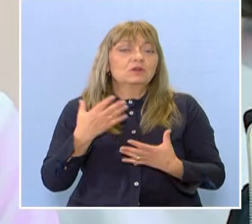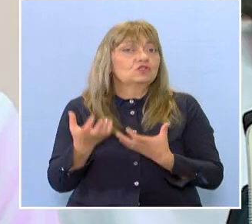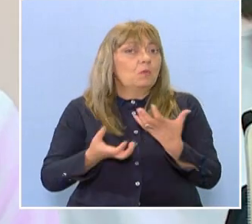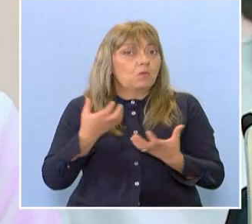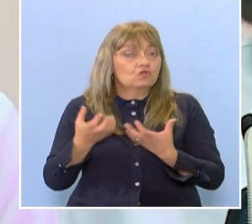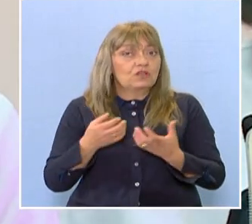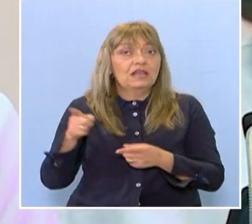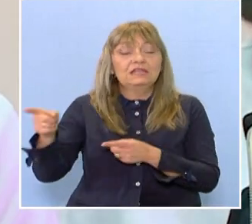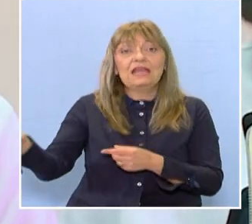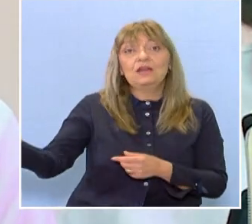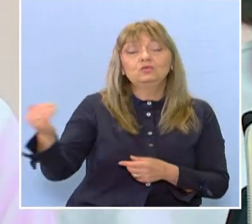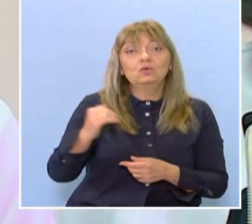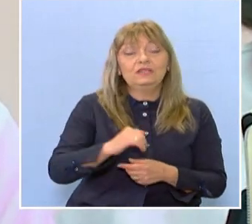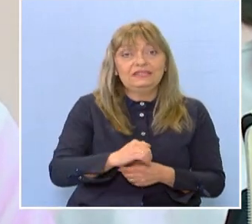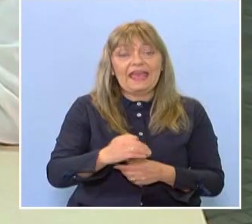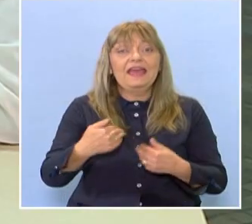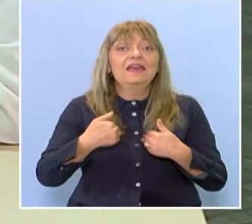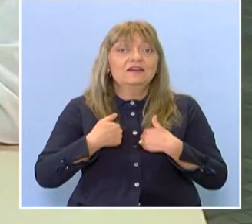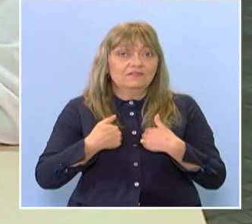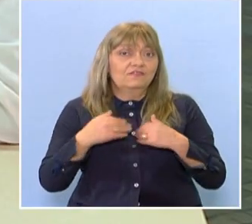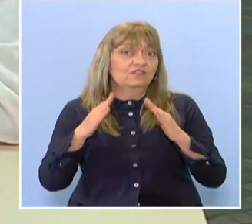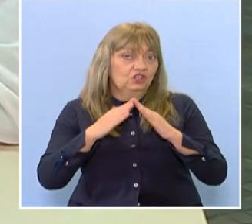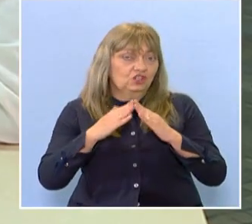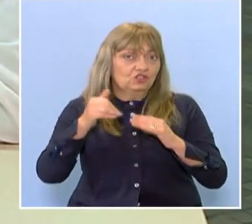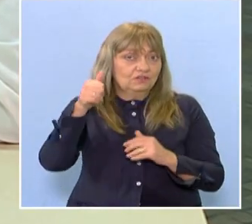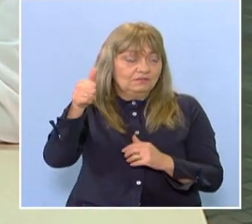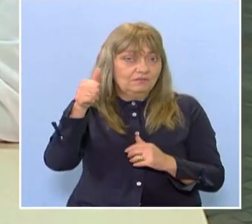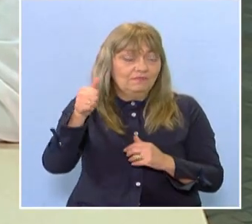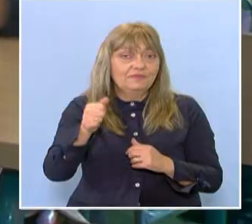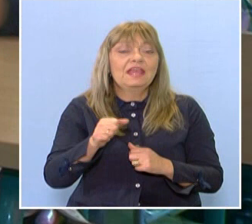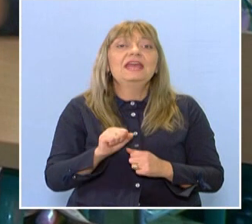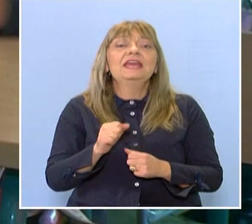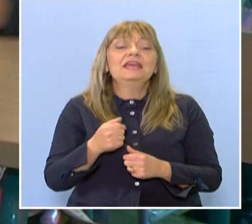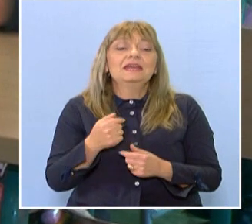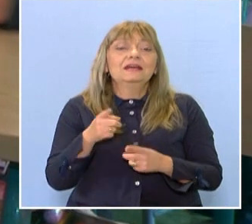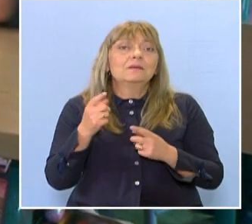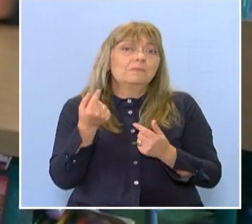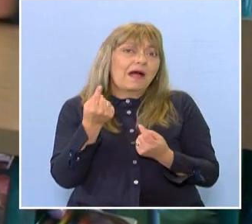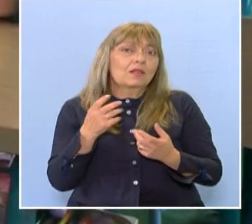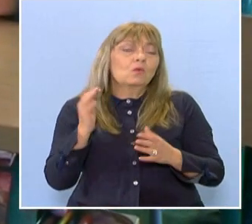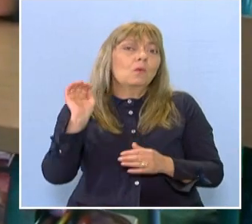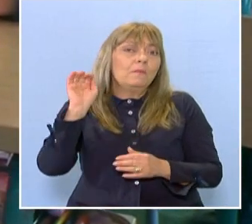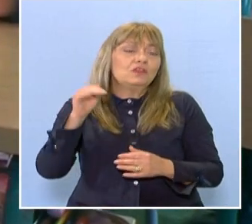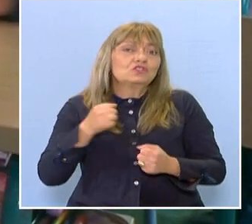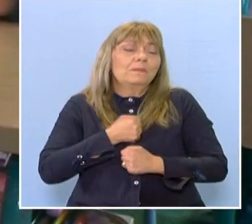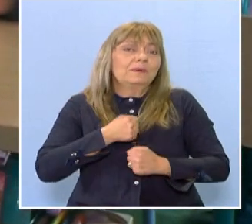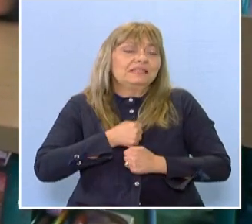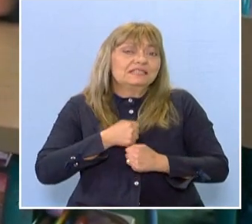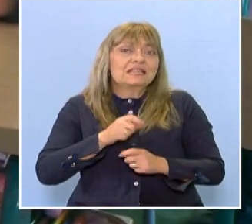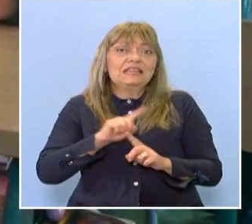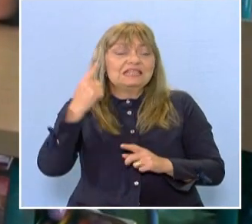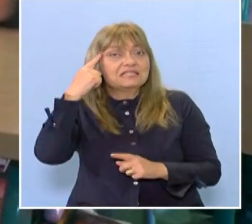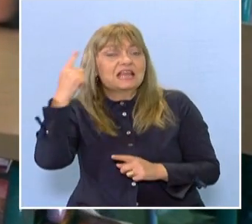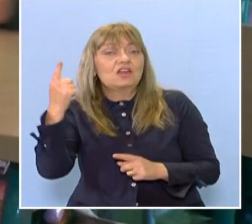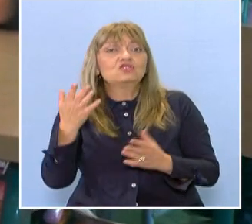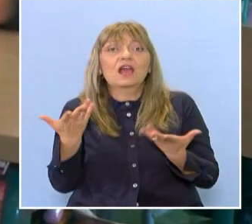пожар. Тя дойде и позвани на нашата врата, обаче не ми изглеждаше много спокойна, беше паникьосана, не знаеше какво да прави.